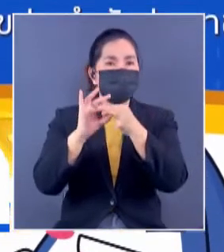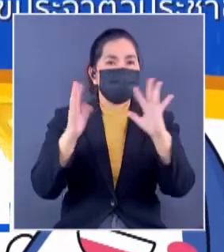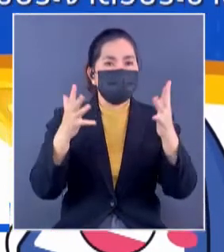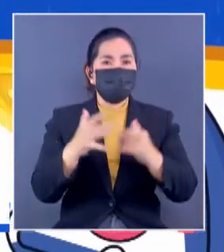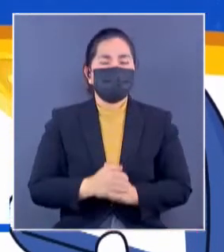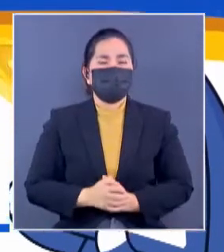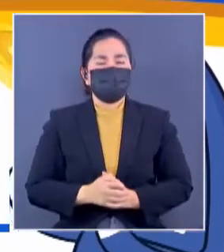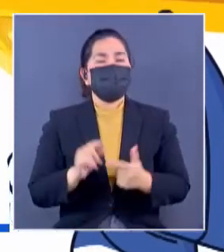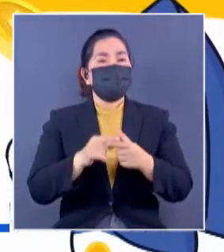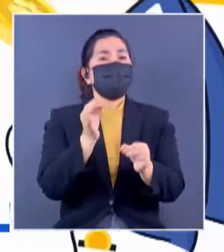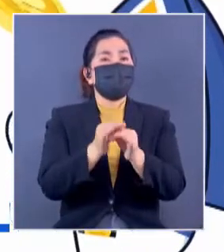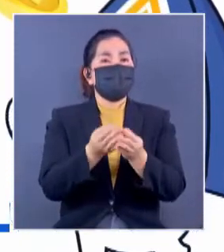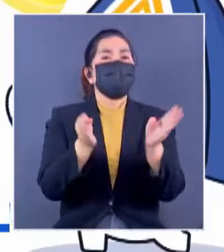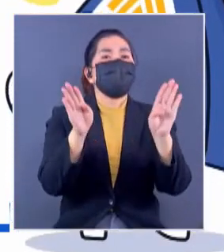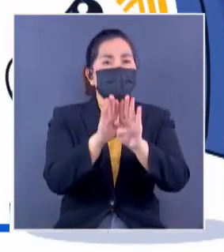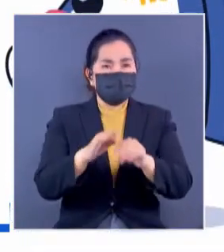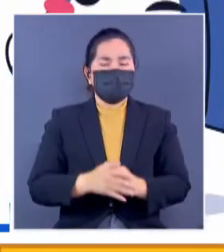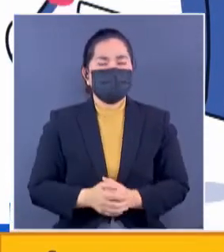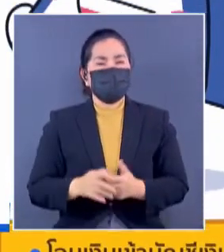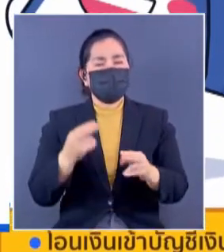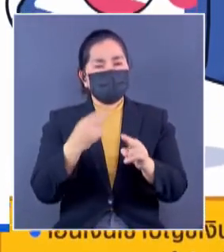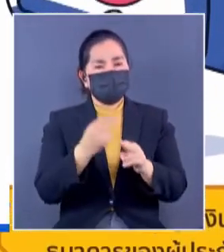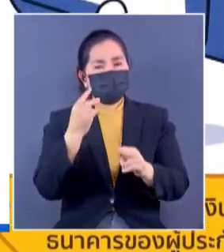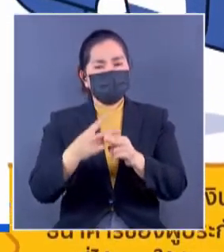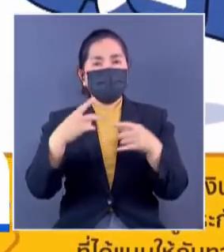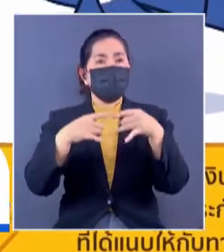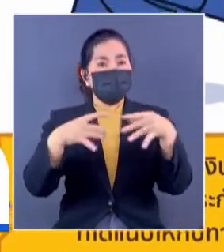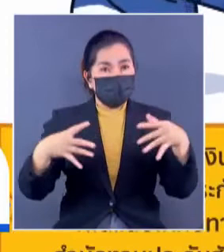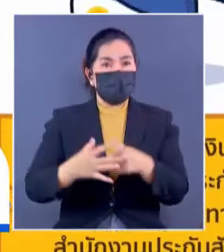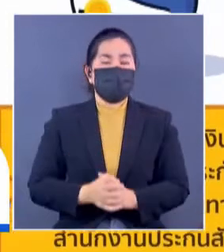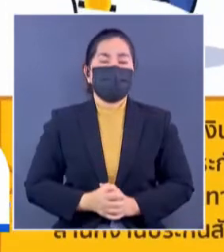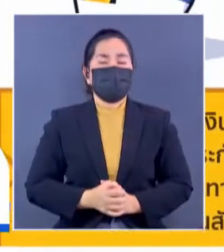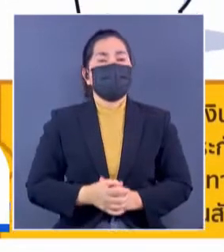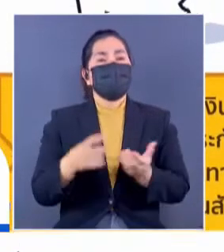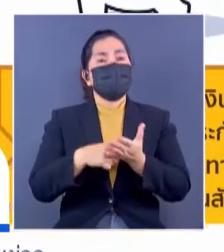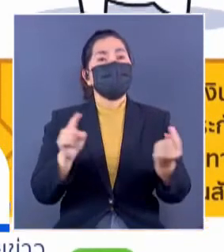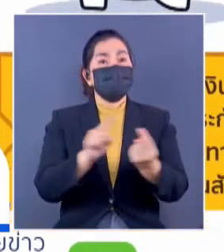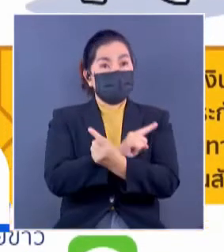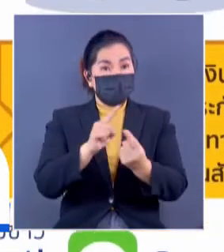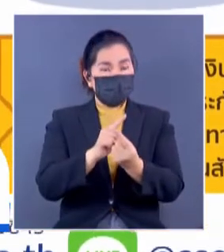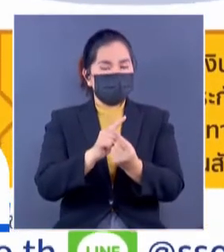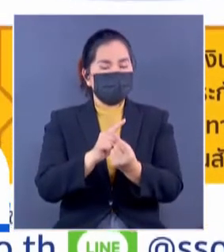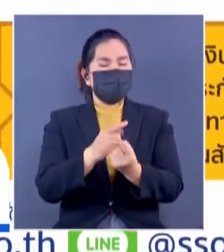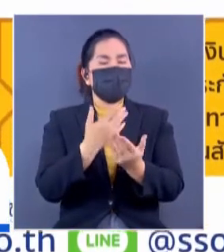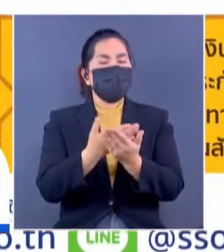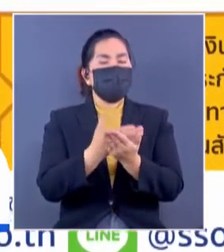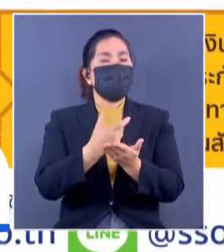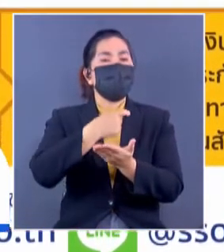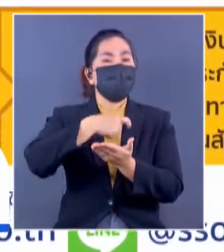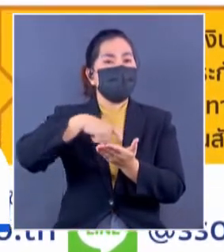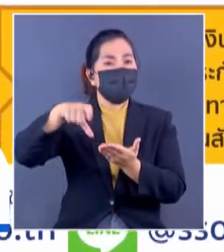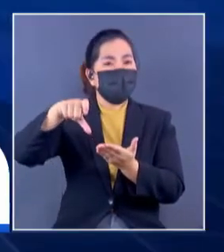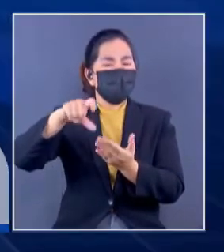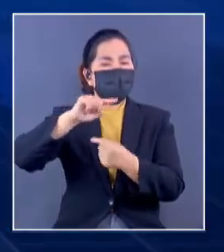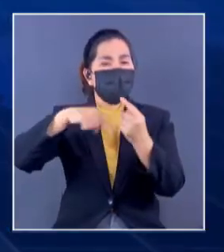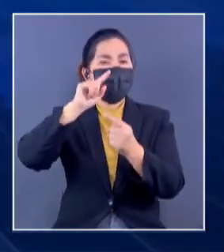ไว้บัญชีธนาคารปิดหรือว่าชื่อนามสกุลนั้นผิดนะครับทางสำนักงานประกันสังคมเนี่ยก็จะมีการโอนเงินสมทบให้กับผู้ประกันต